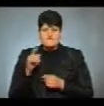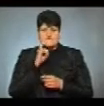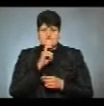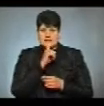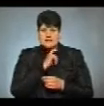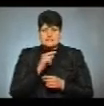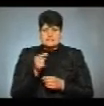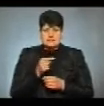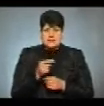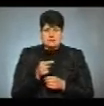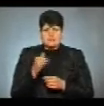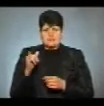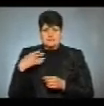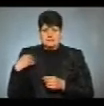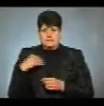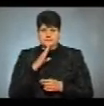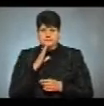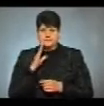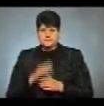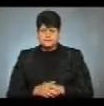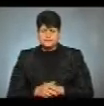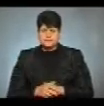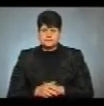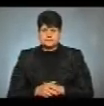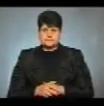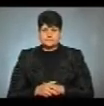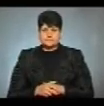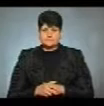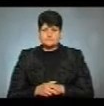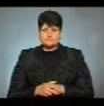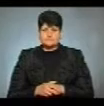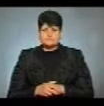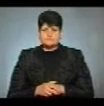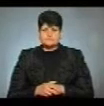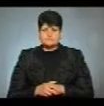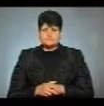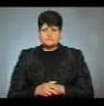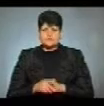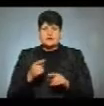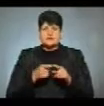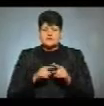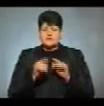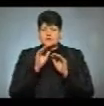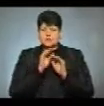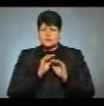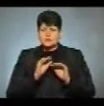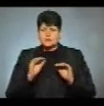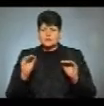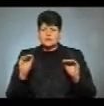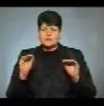Вінниці, Наталії Дьомової зі Львова. І ця стерня, і комашина птиш, і